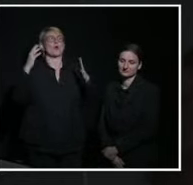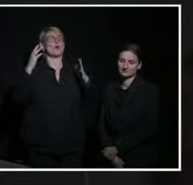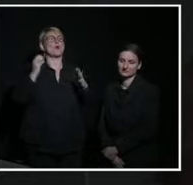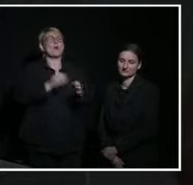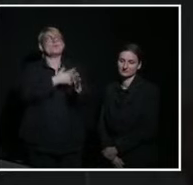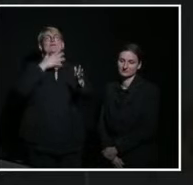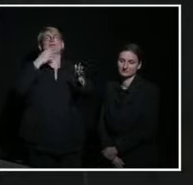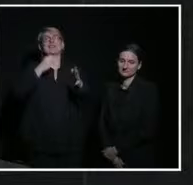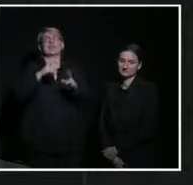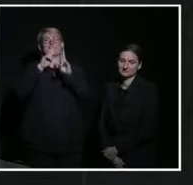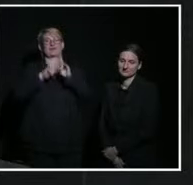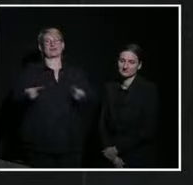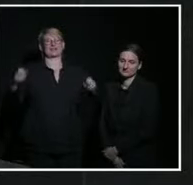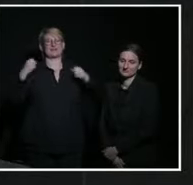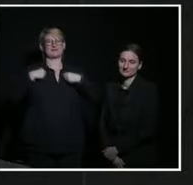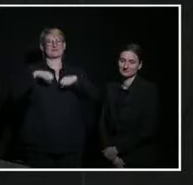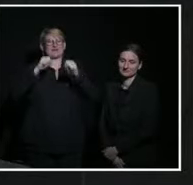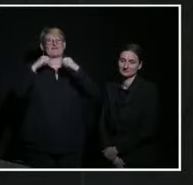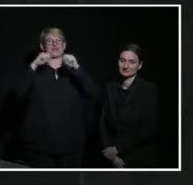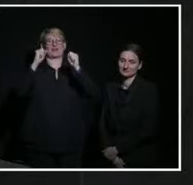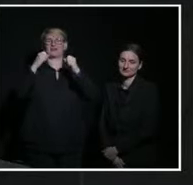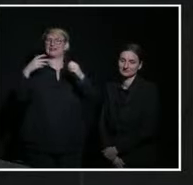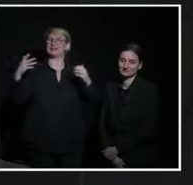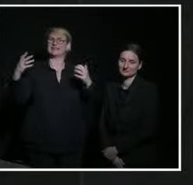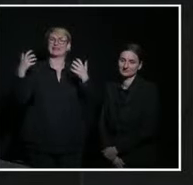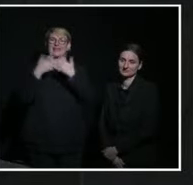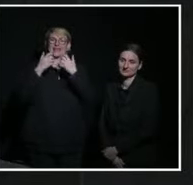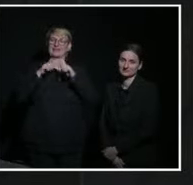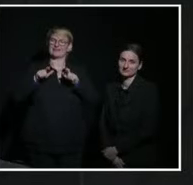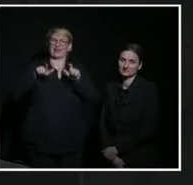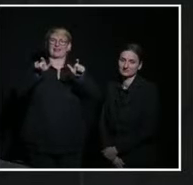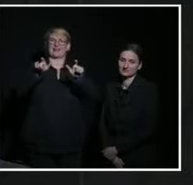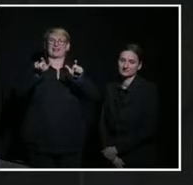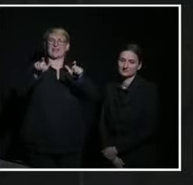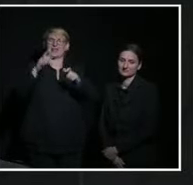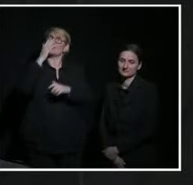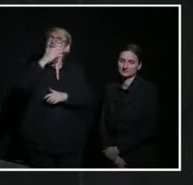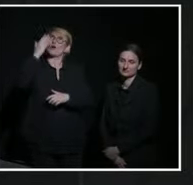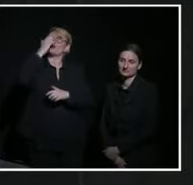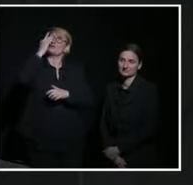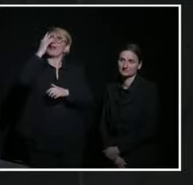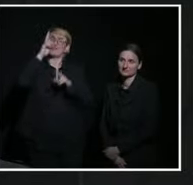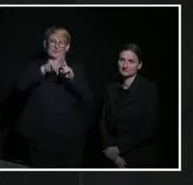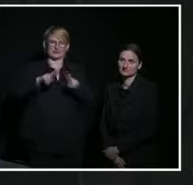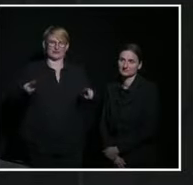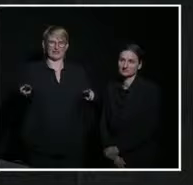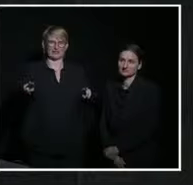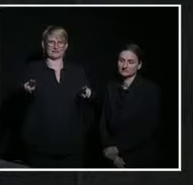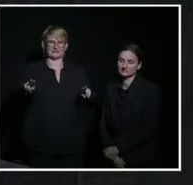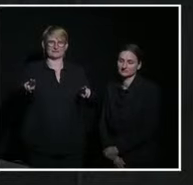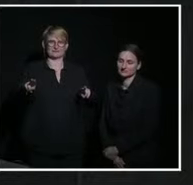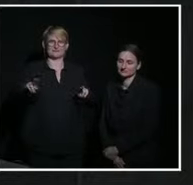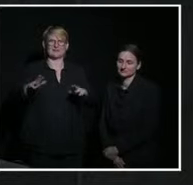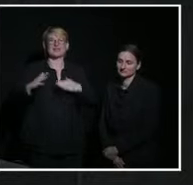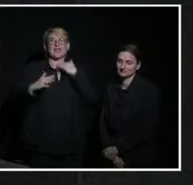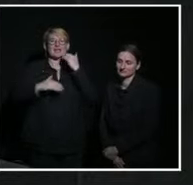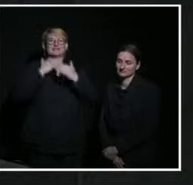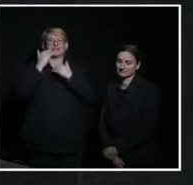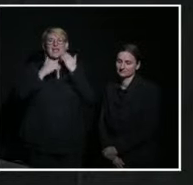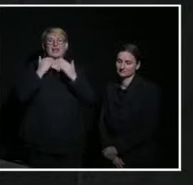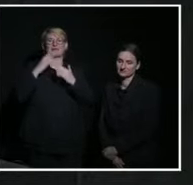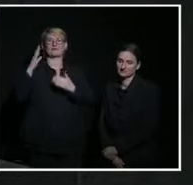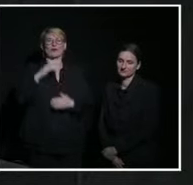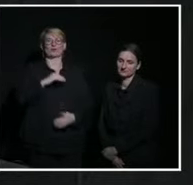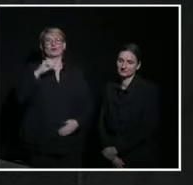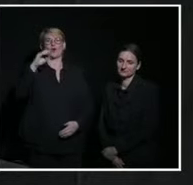Friedensbewegung gegen den Krieg. Stellen Sie sich vor, es könnte Frieden sein. Erzählt von Merit Ostermann und